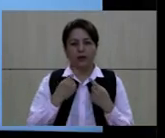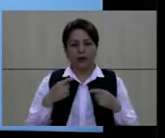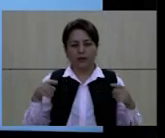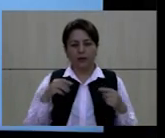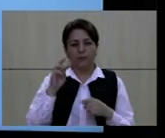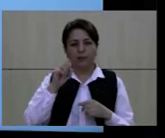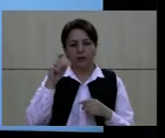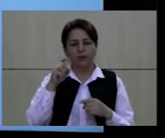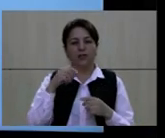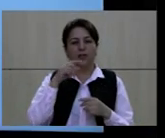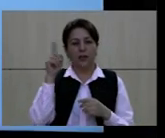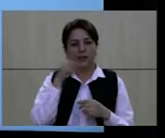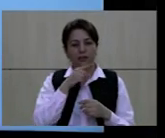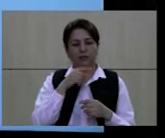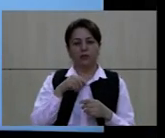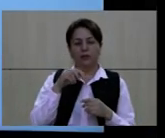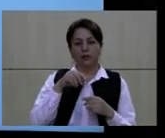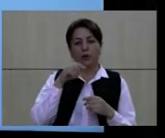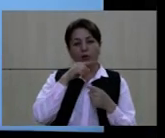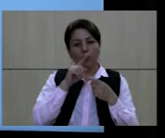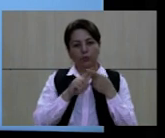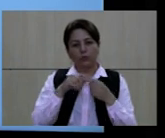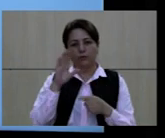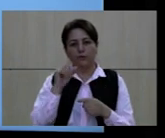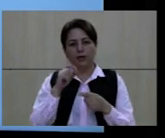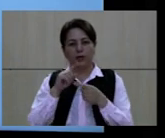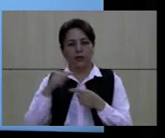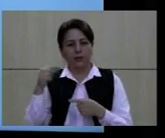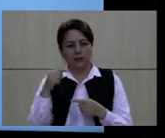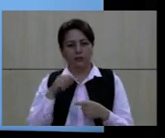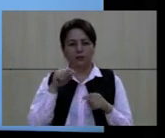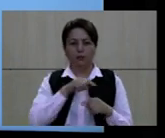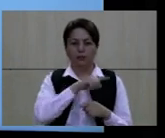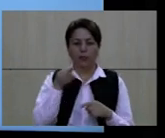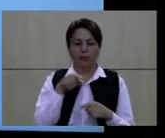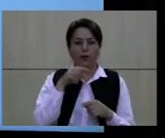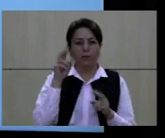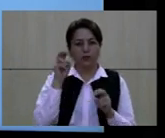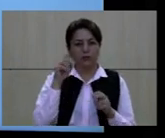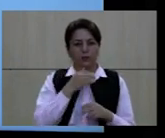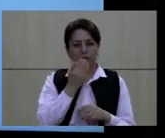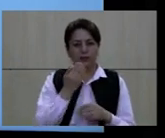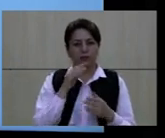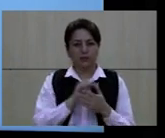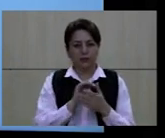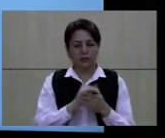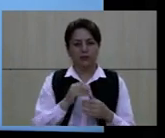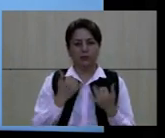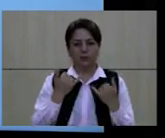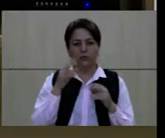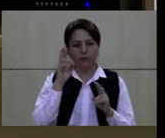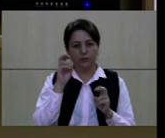maxrajli kasrlarni qo'shish va ayirish. Bu mavzular bilan siz tanishsiz. Bugungi